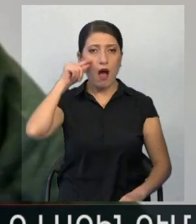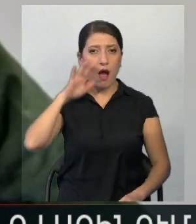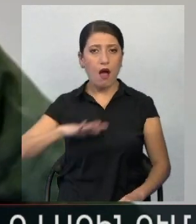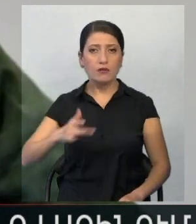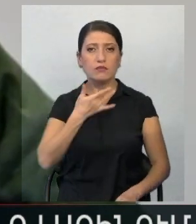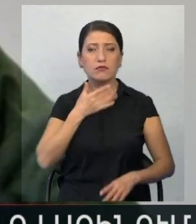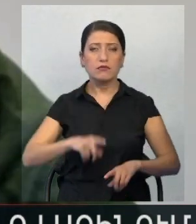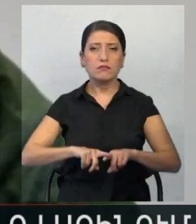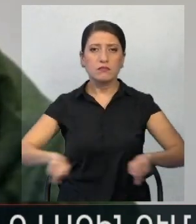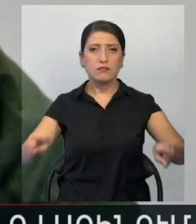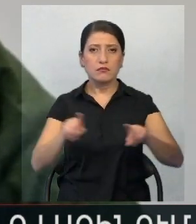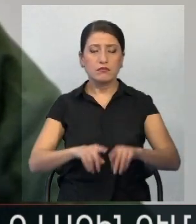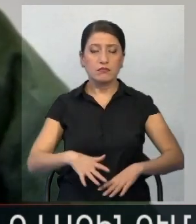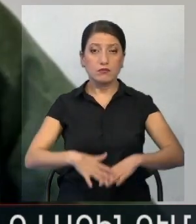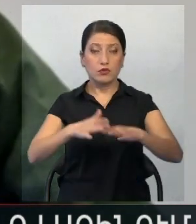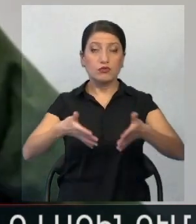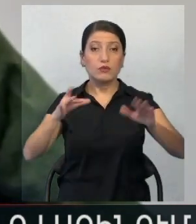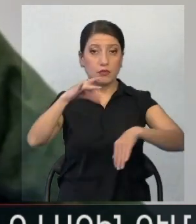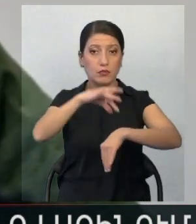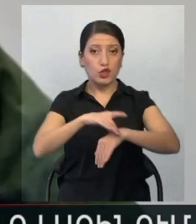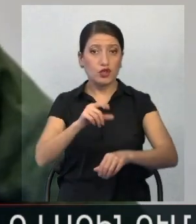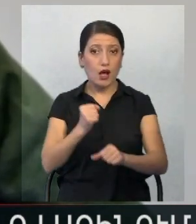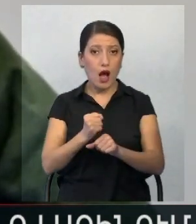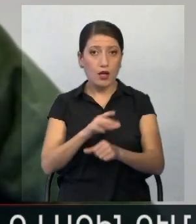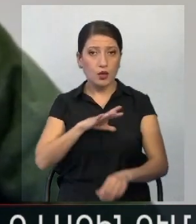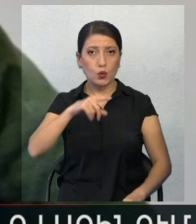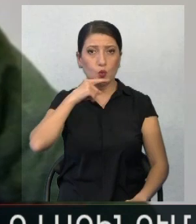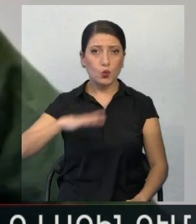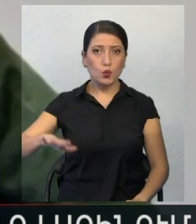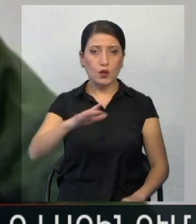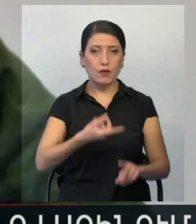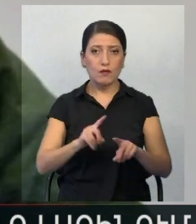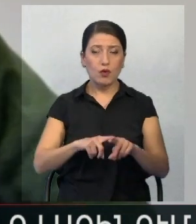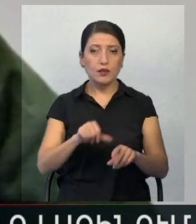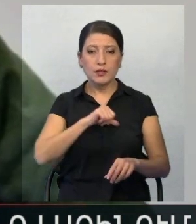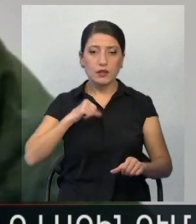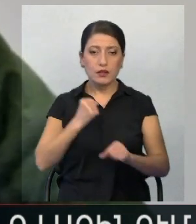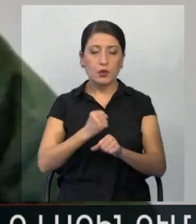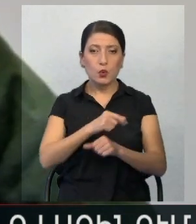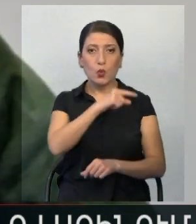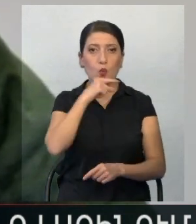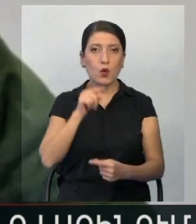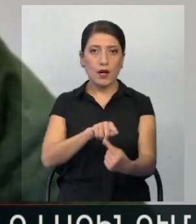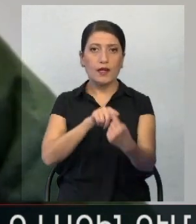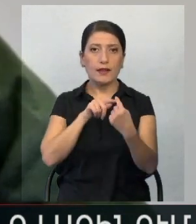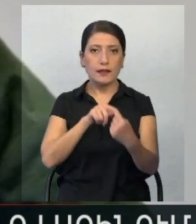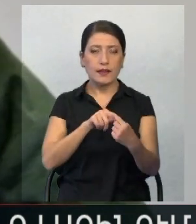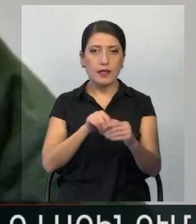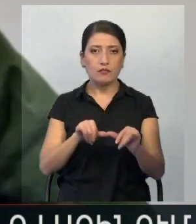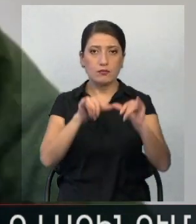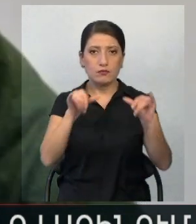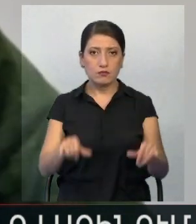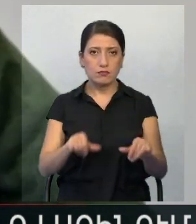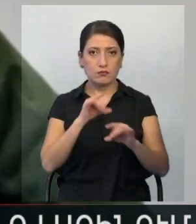են գագաթնակետին, դա փաստ է, բայց ինչ է արել Ռուսաստանը, որպեսզի այնպես անի, որ այդ հագար ռուսական տրամադրությունները